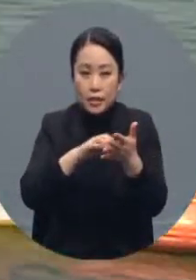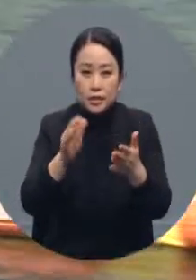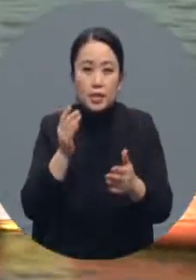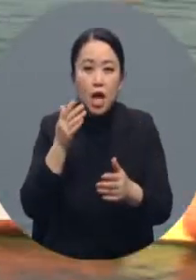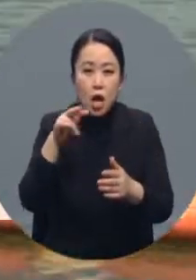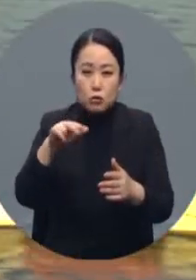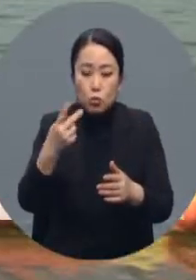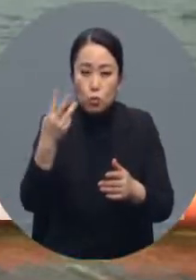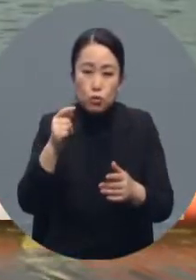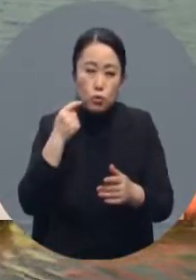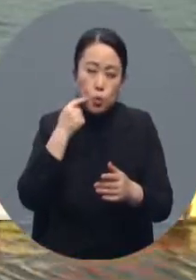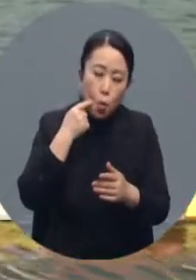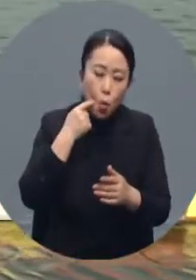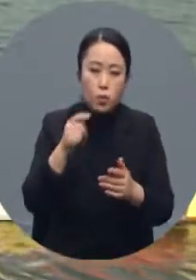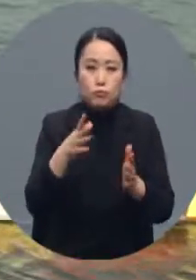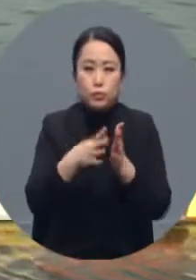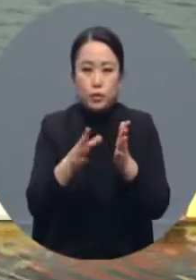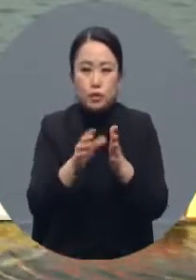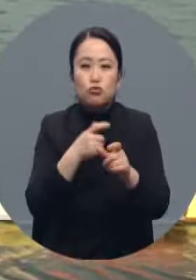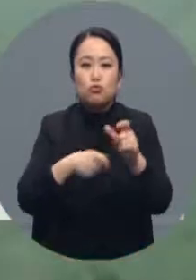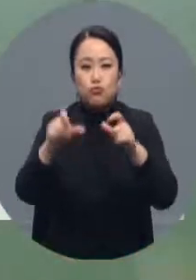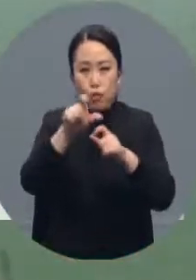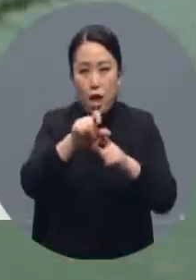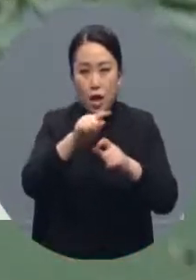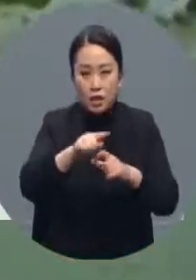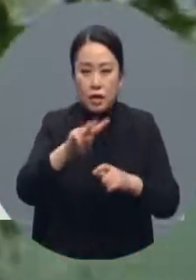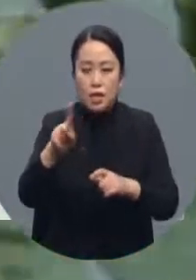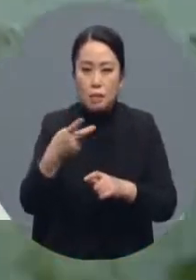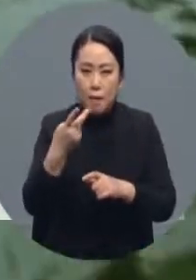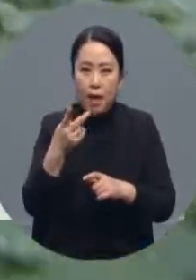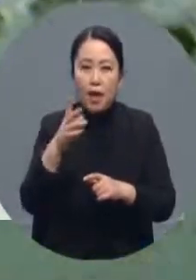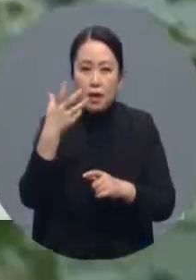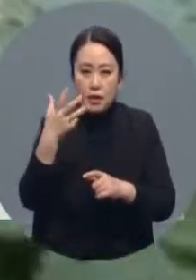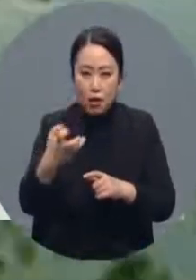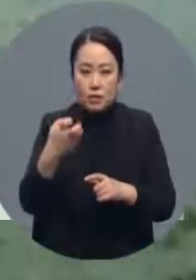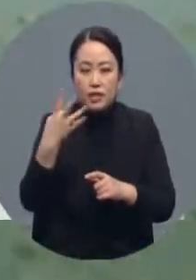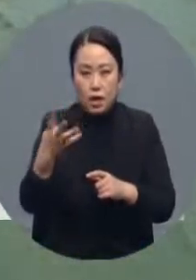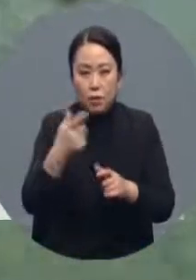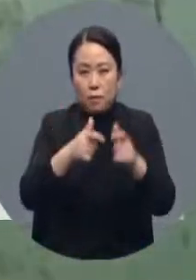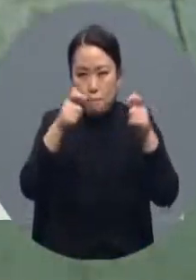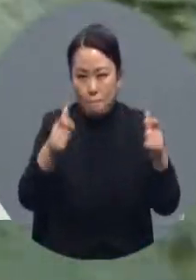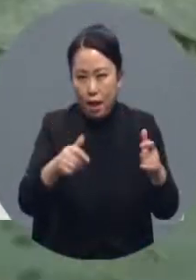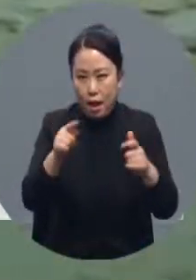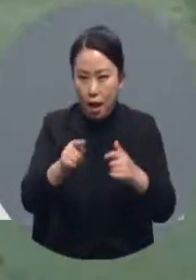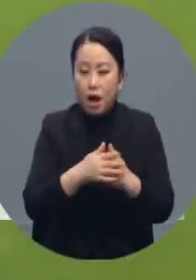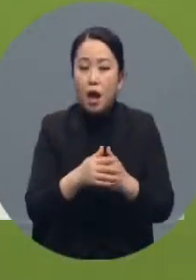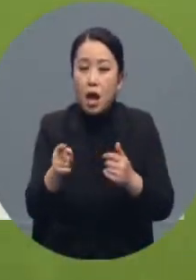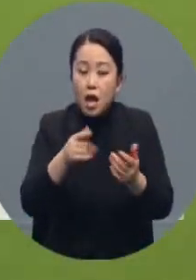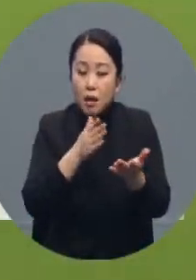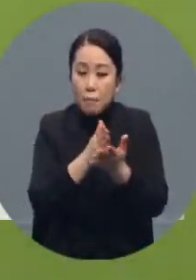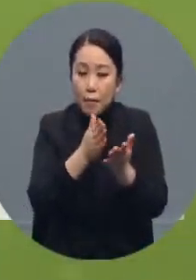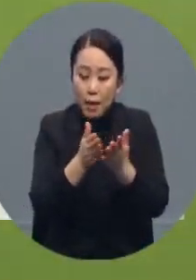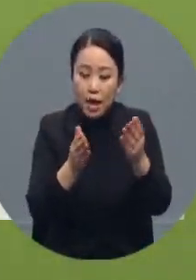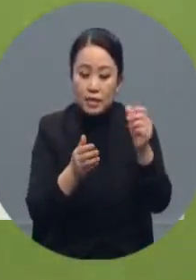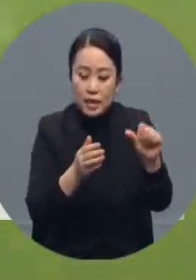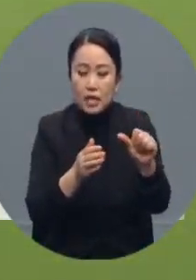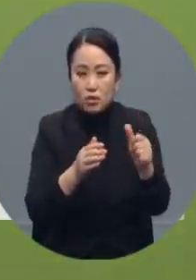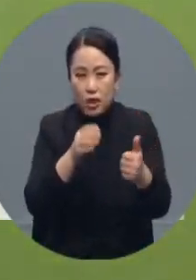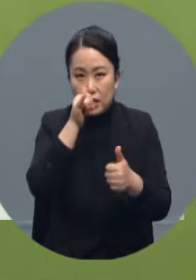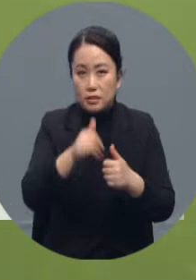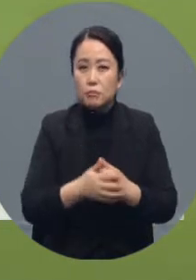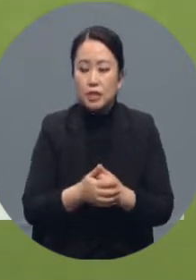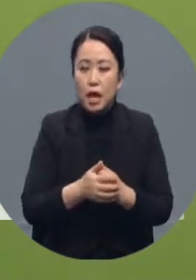200여든 4개로 늘립니다 추가 항목은 마이크로시스틴 lf와 노들날인 신경독수인 bmaa 등입니다